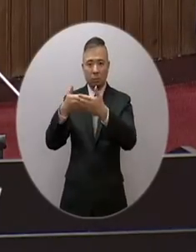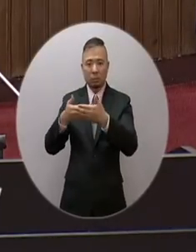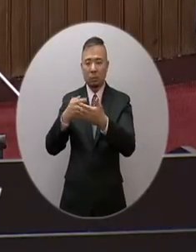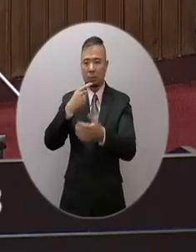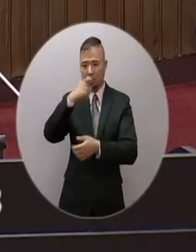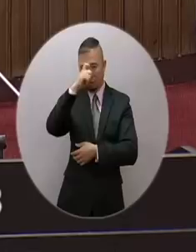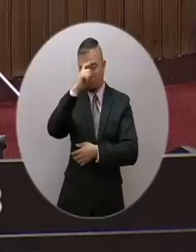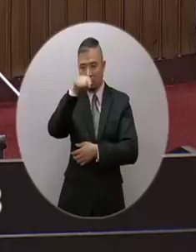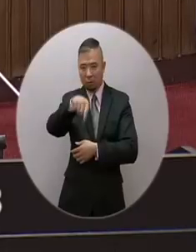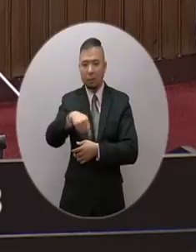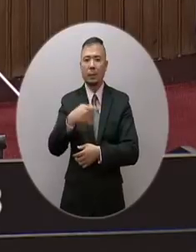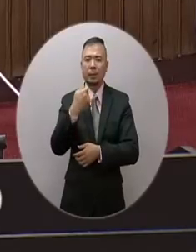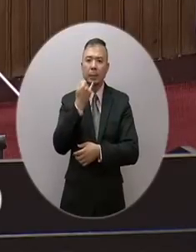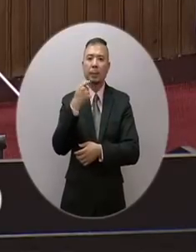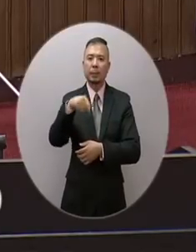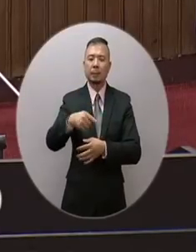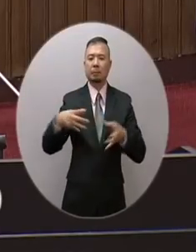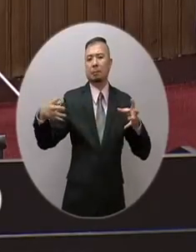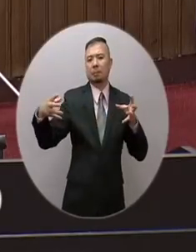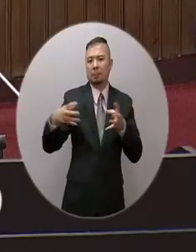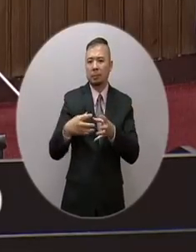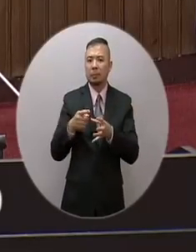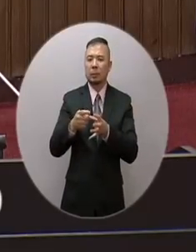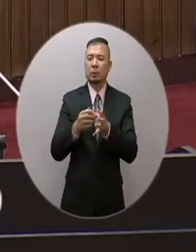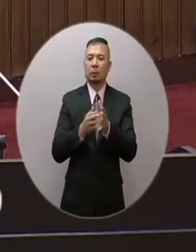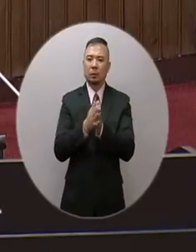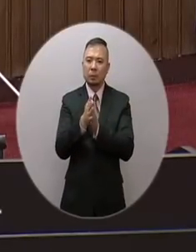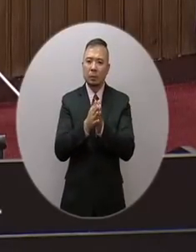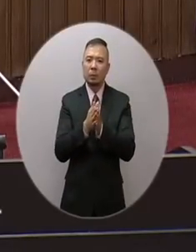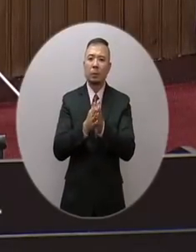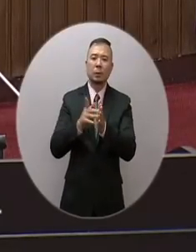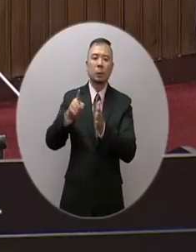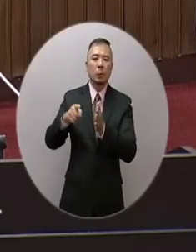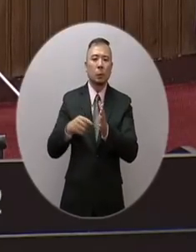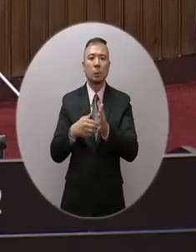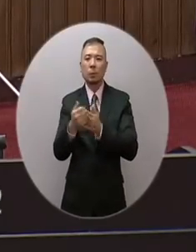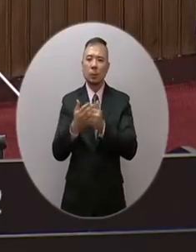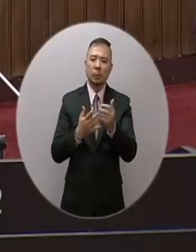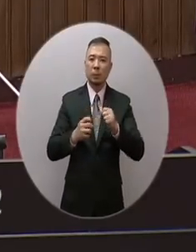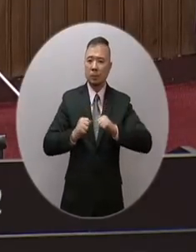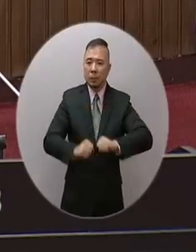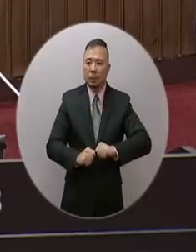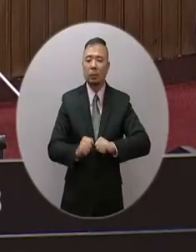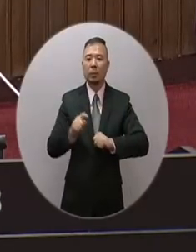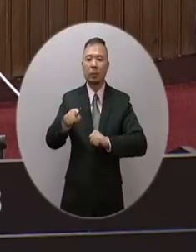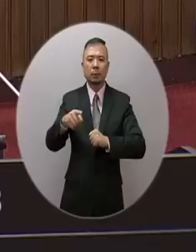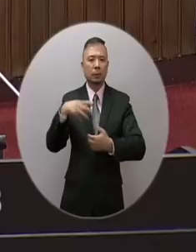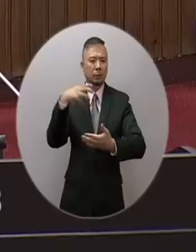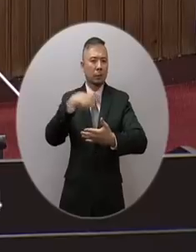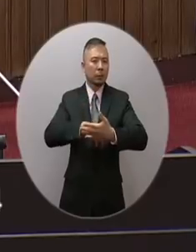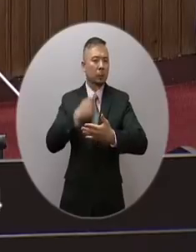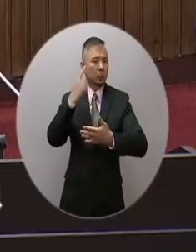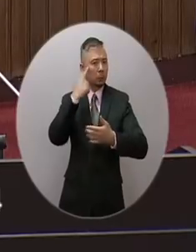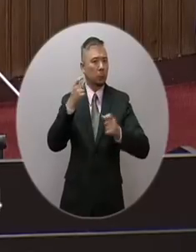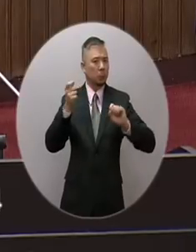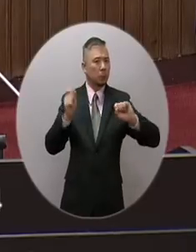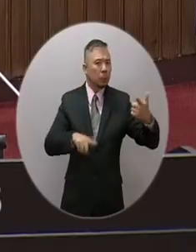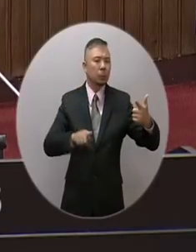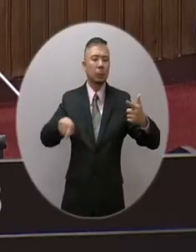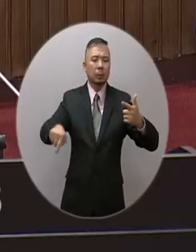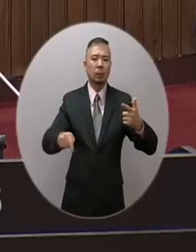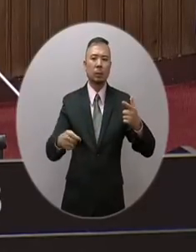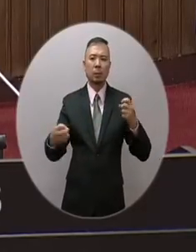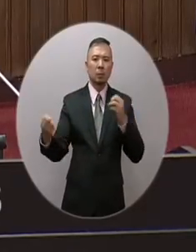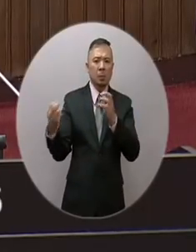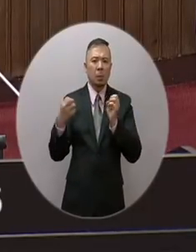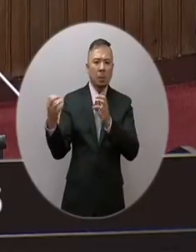异的政治思维，进行沟通协商，达成若干的共同认知与谅解。我